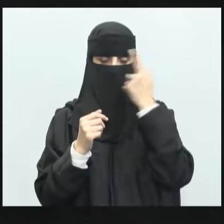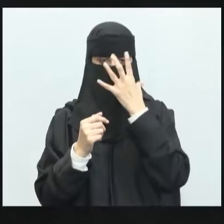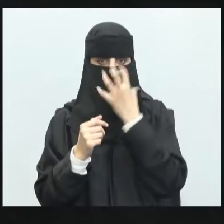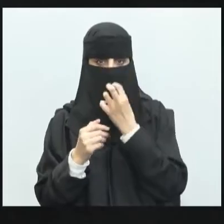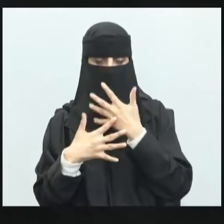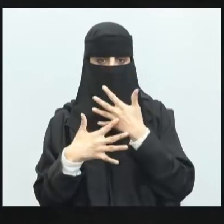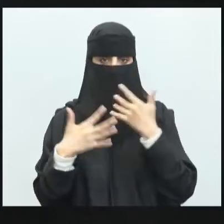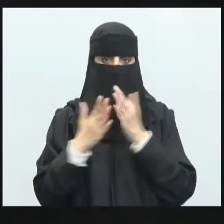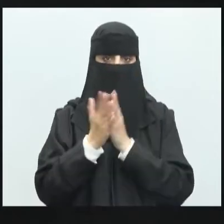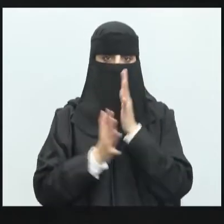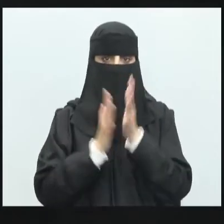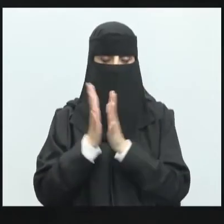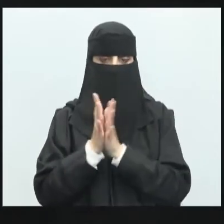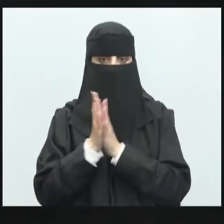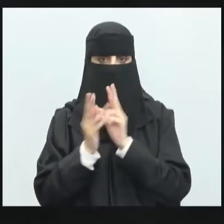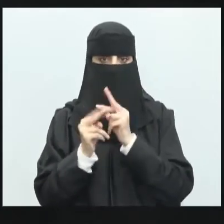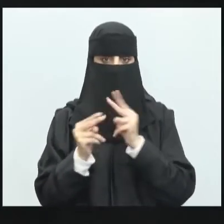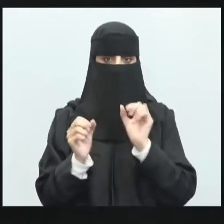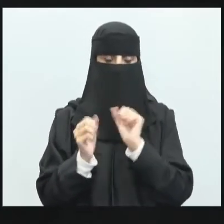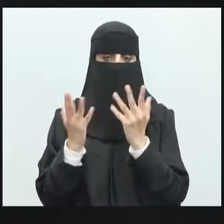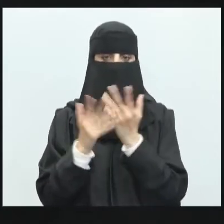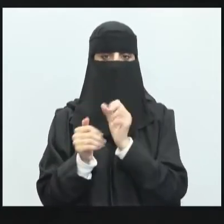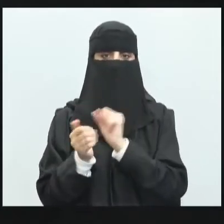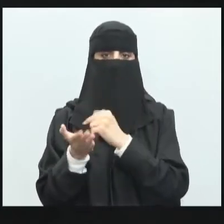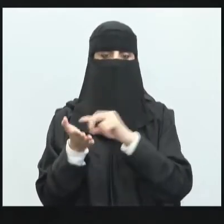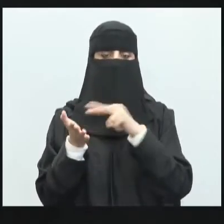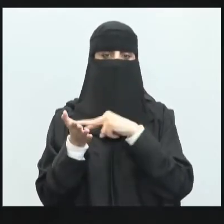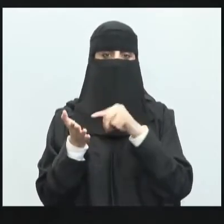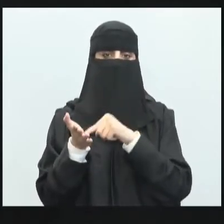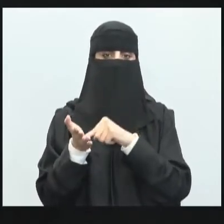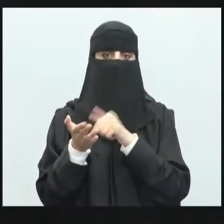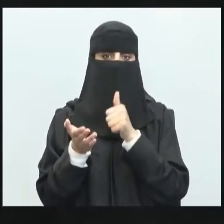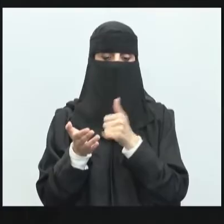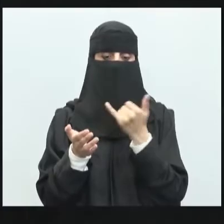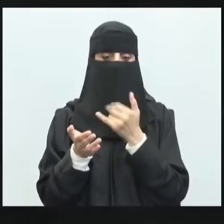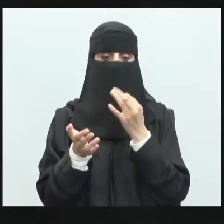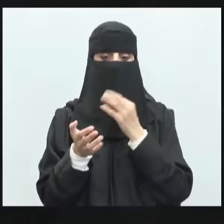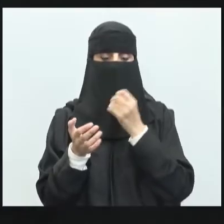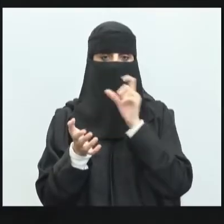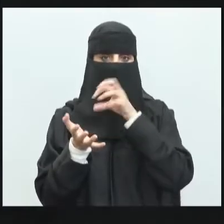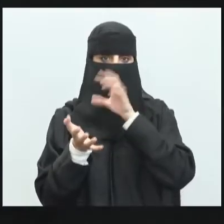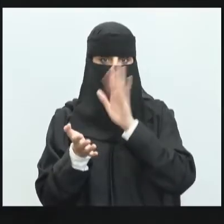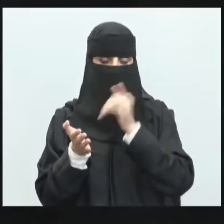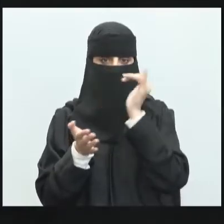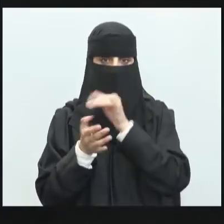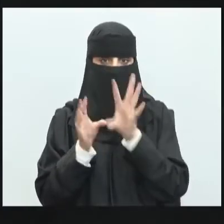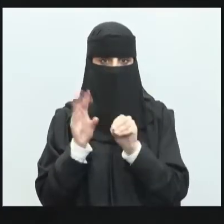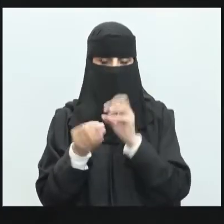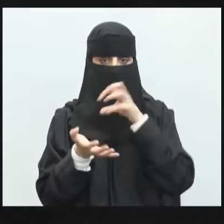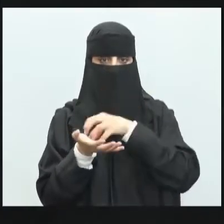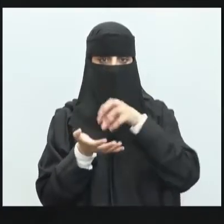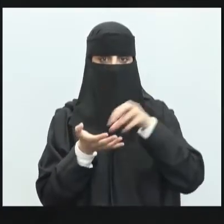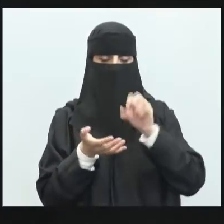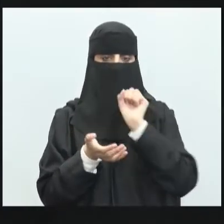نقف في الاماكن المحدده للوقوف عند الفاصله والنقطتان